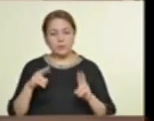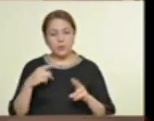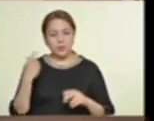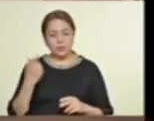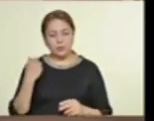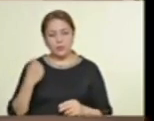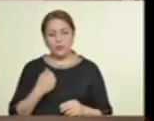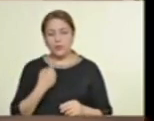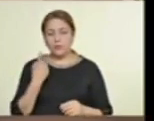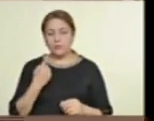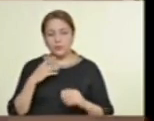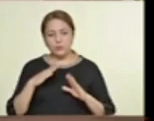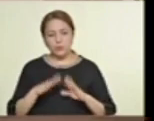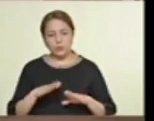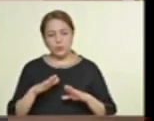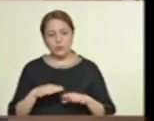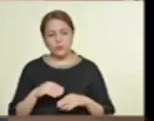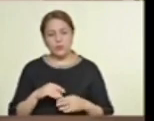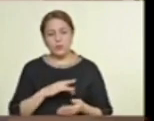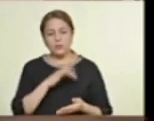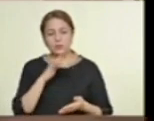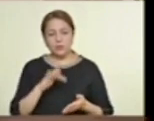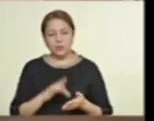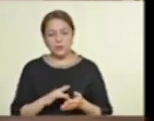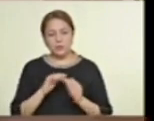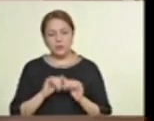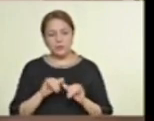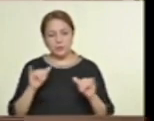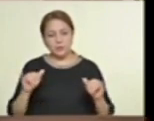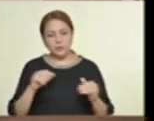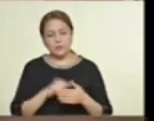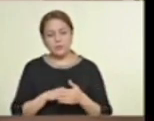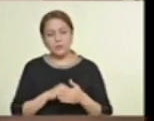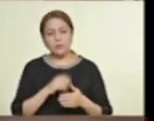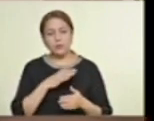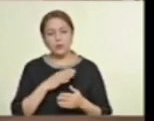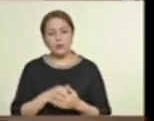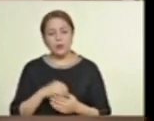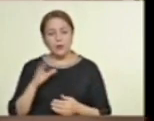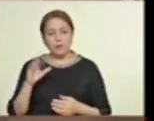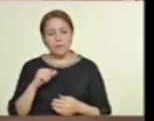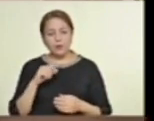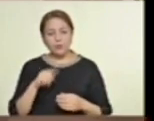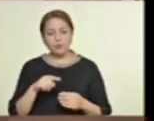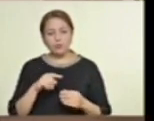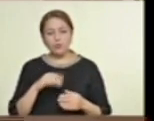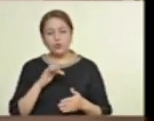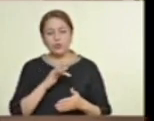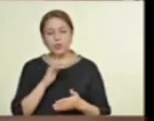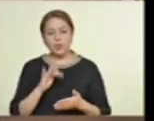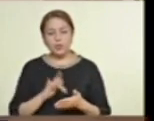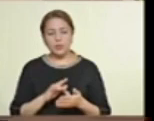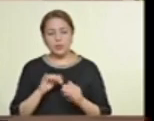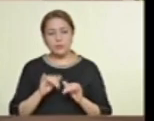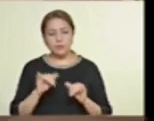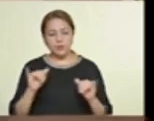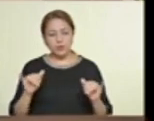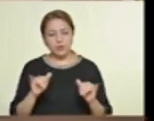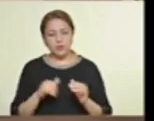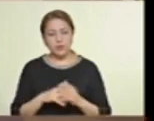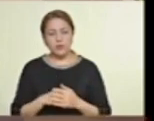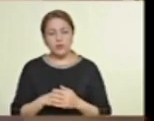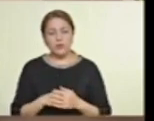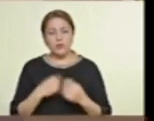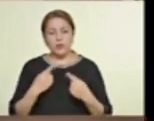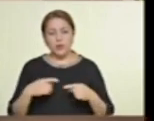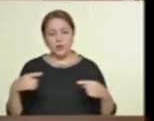bir hududlarda shaharlarni yuzaga kelishiga sababchi bo'lishdi va ushbu shaharlarning rivojlanishida